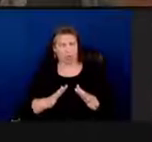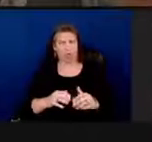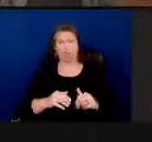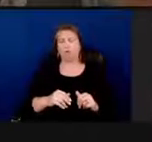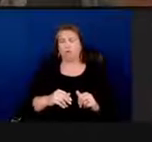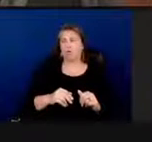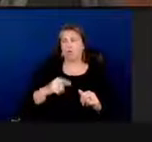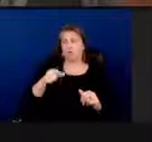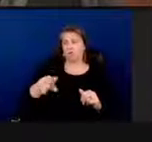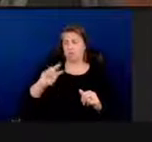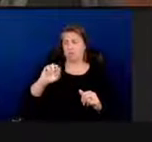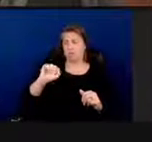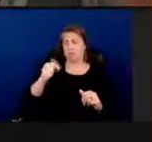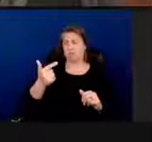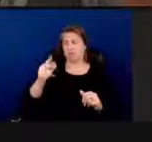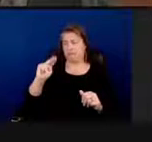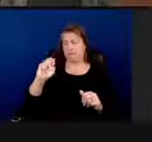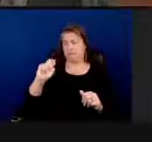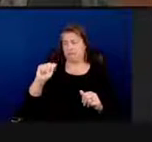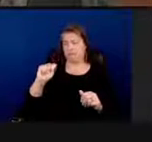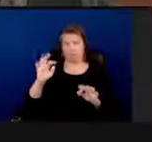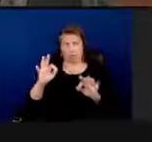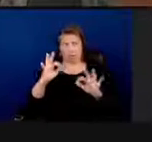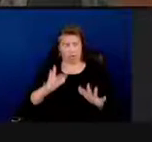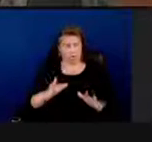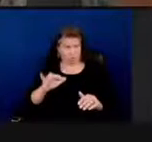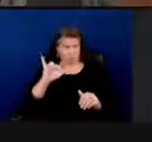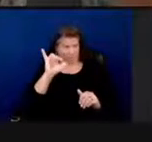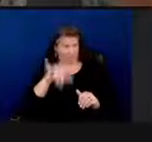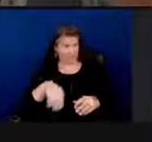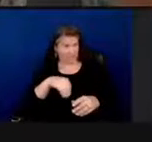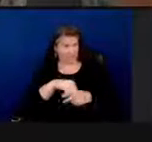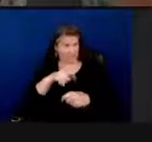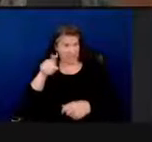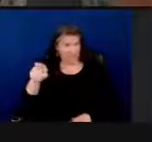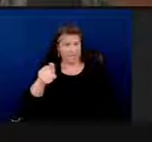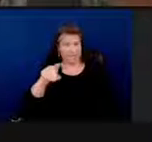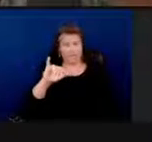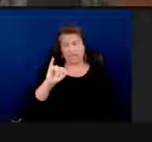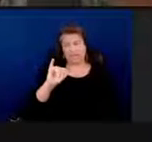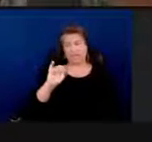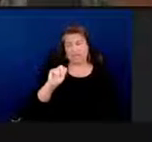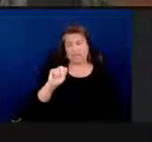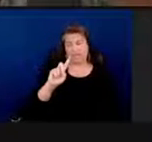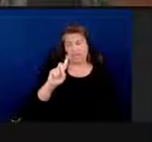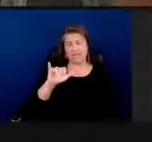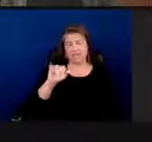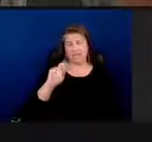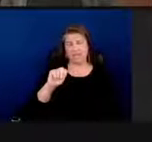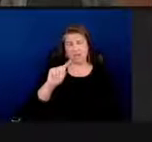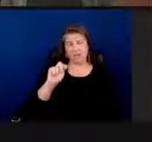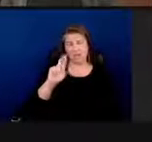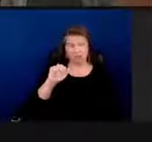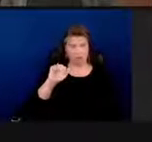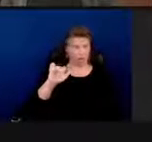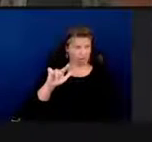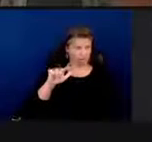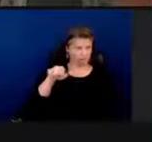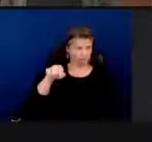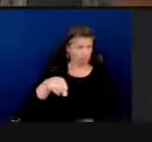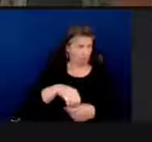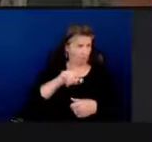الماجنت، هل هذه الوظيفة التي تحدث في